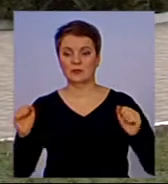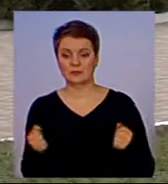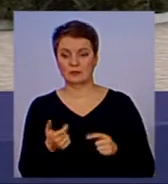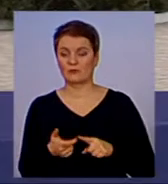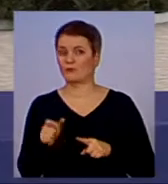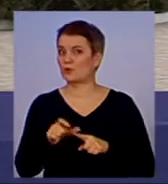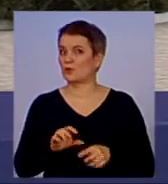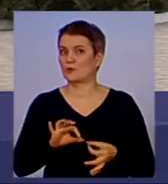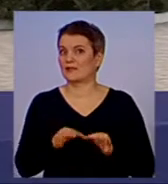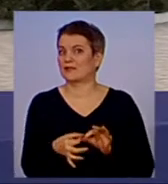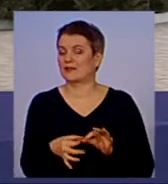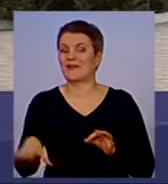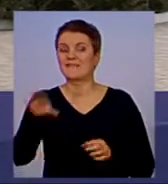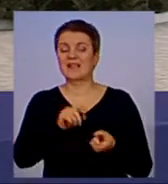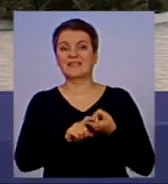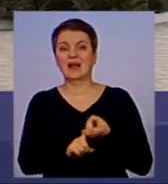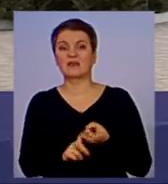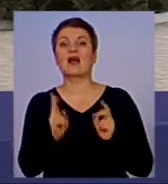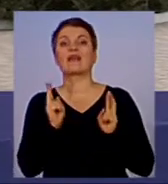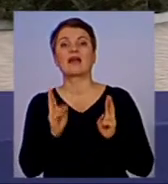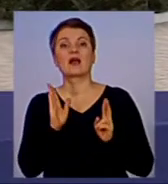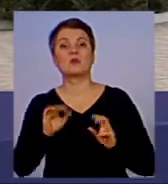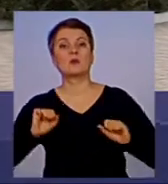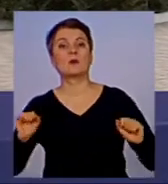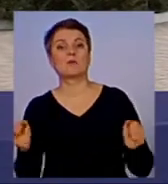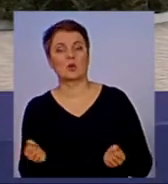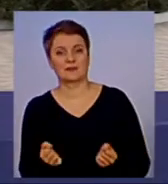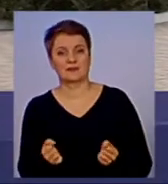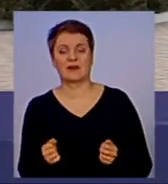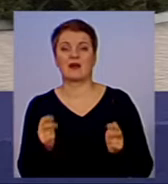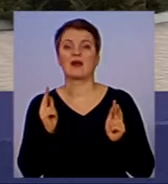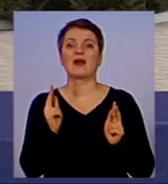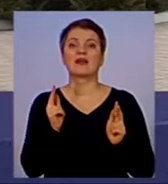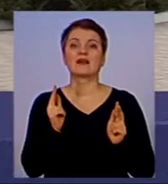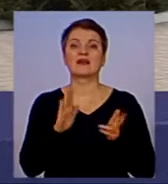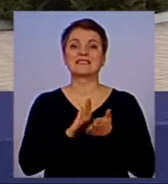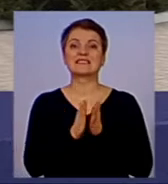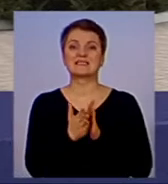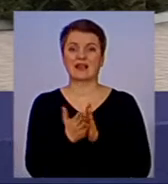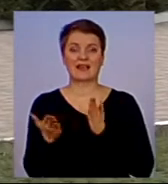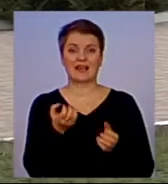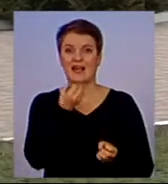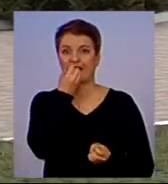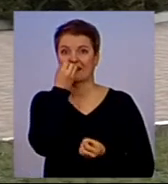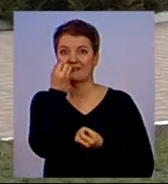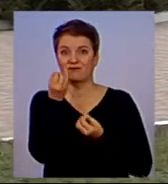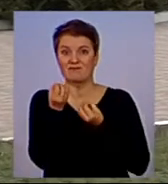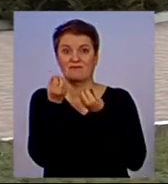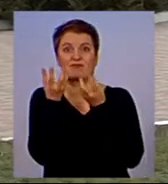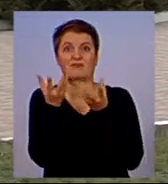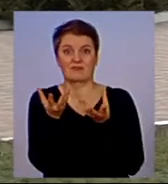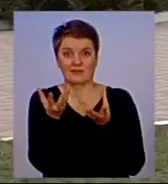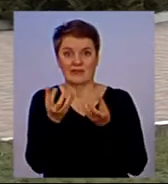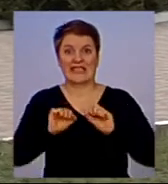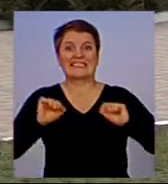дуже складно, все залежить від того, який це буде мороз, в якій стадії застане. Тобто, якщо вже далі квітконос піде рости, квітконос